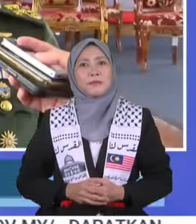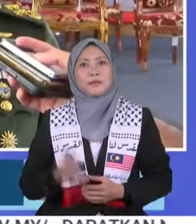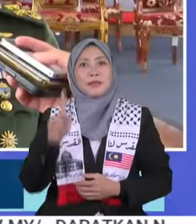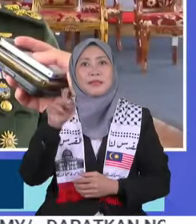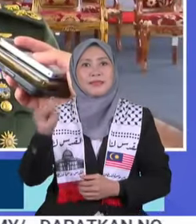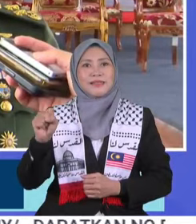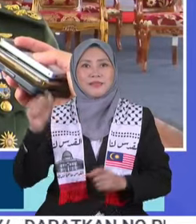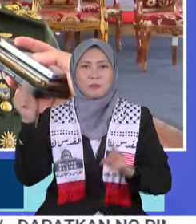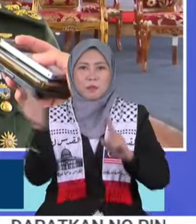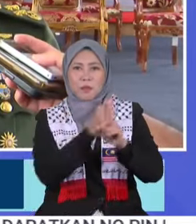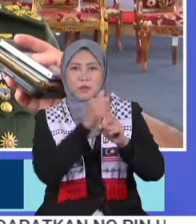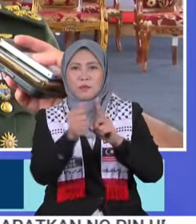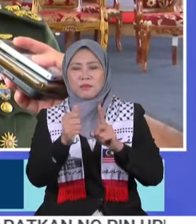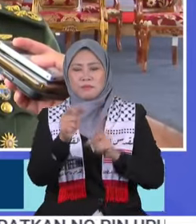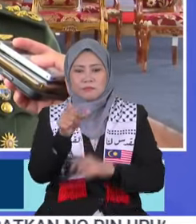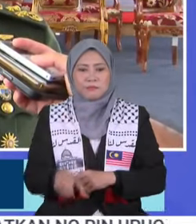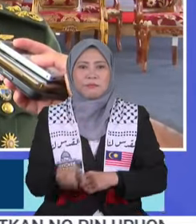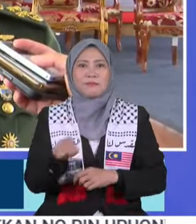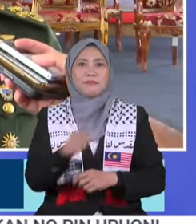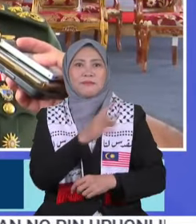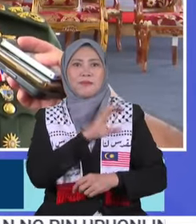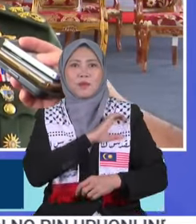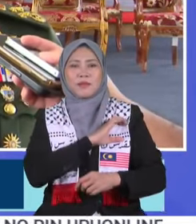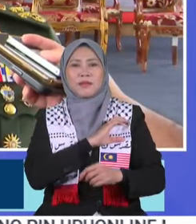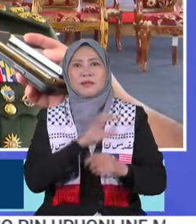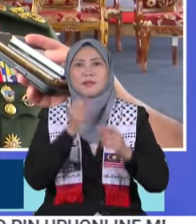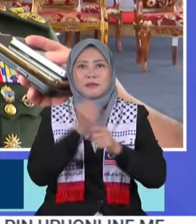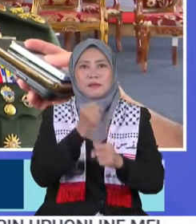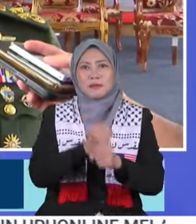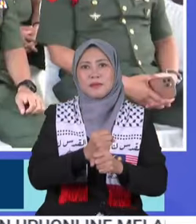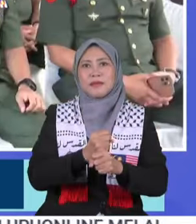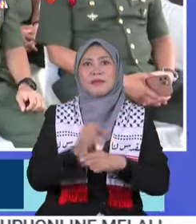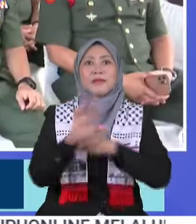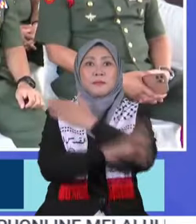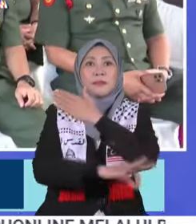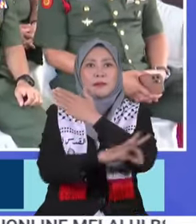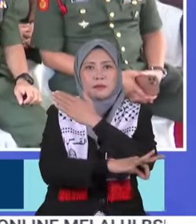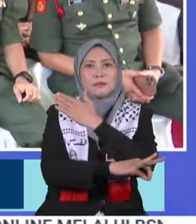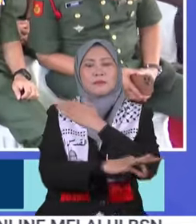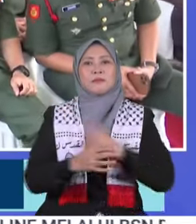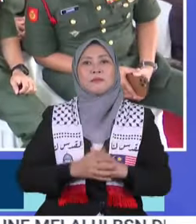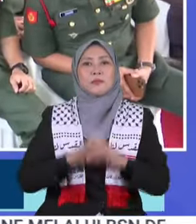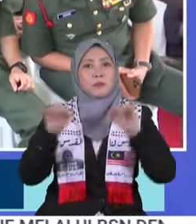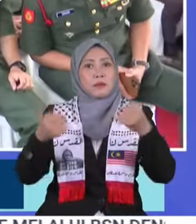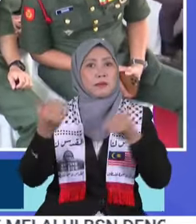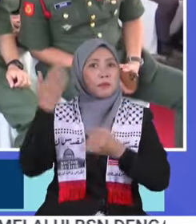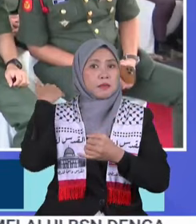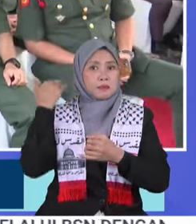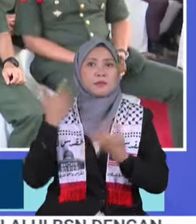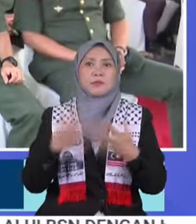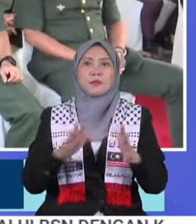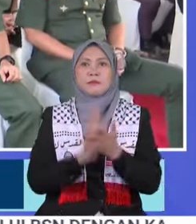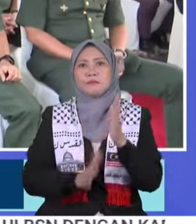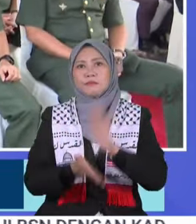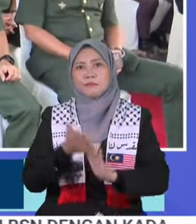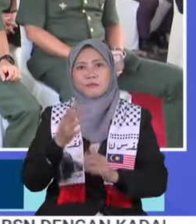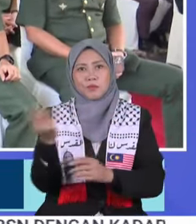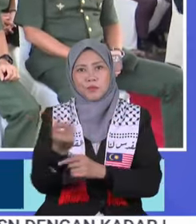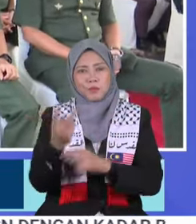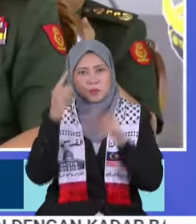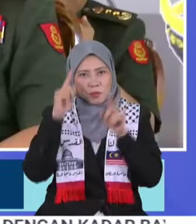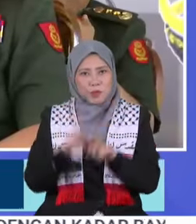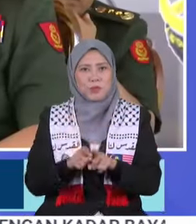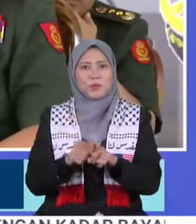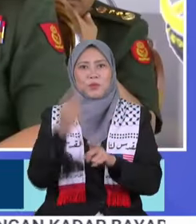Dakwaan kes pukul melibatkan seorang anggota Prebet yang bertugas di Kem Rasah Negeri Sembilan oleh penyelianya Jumaat lepas telah selesai selepas kedua-dua